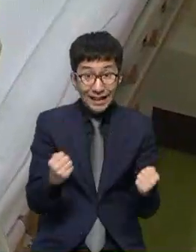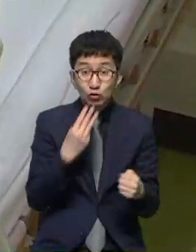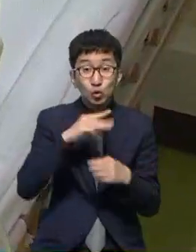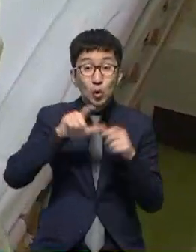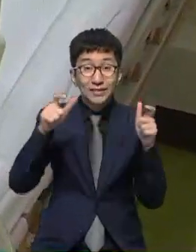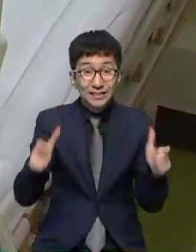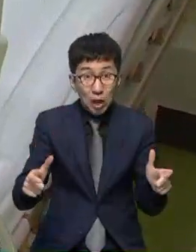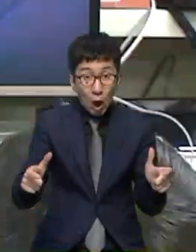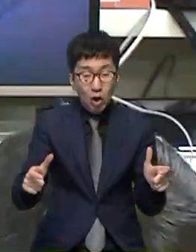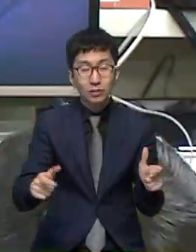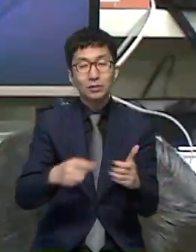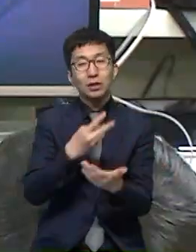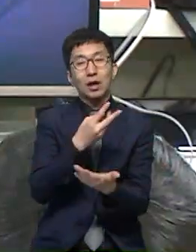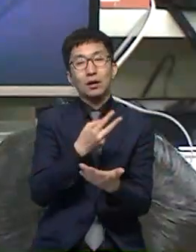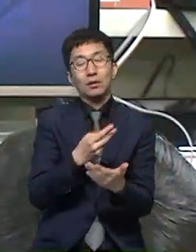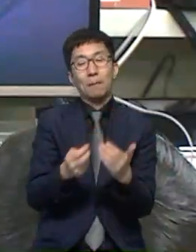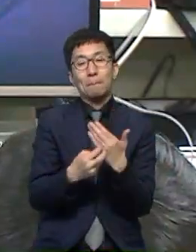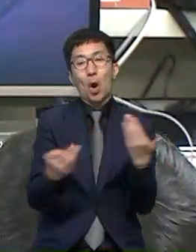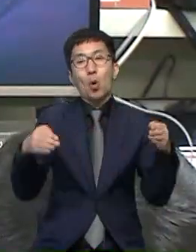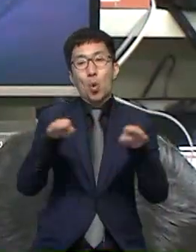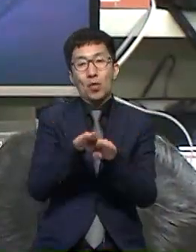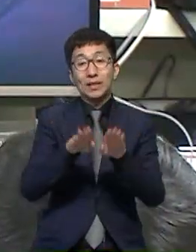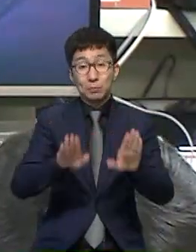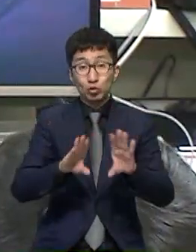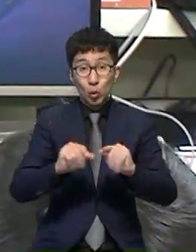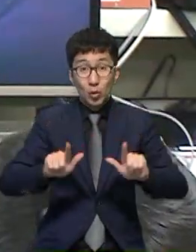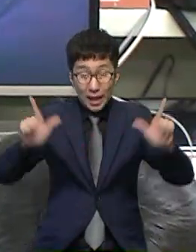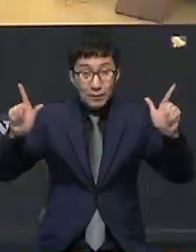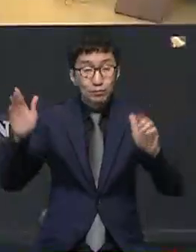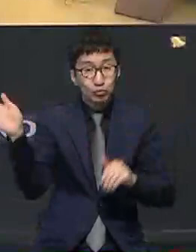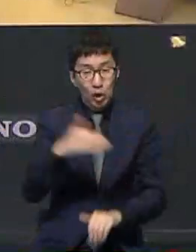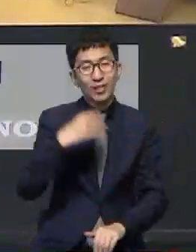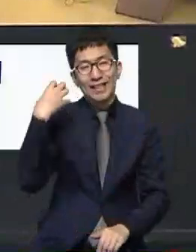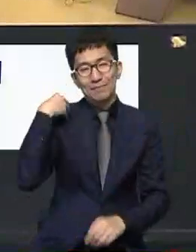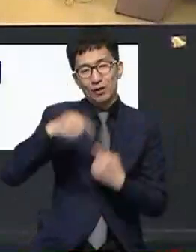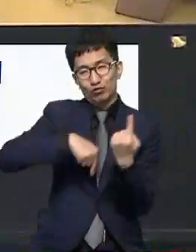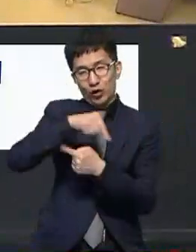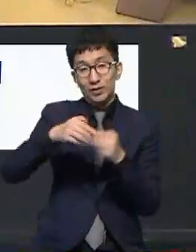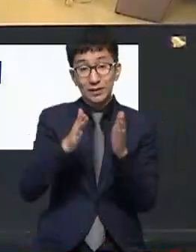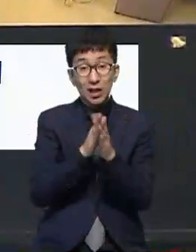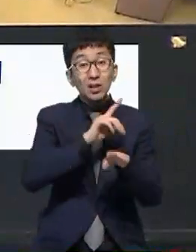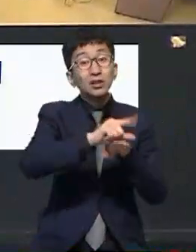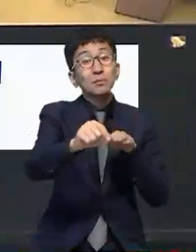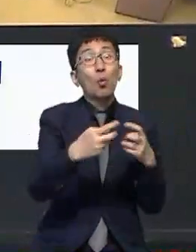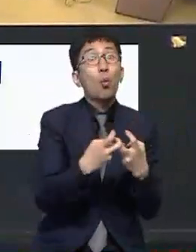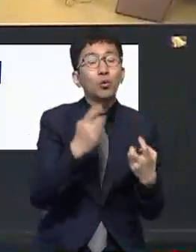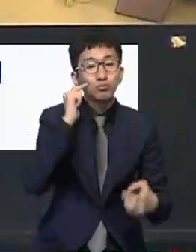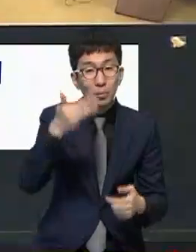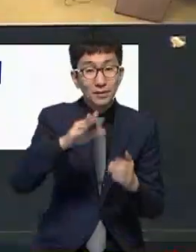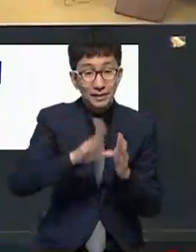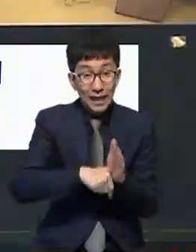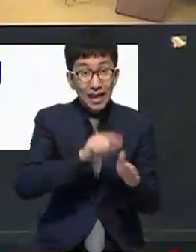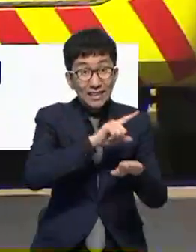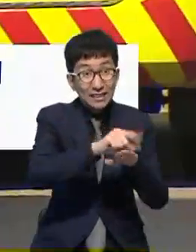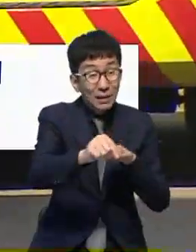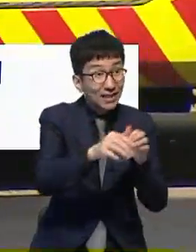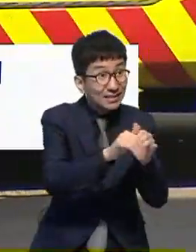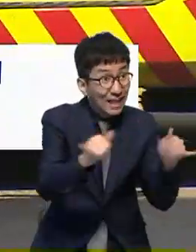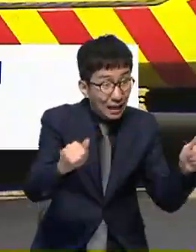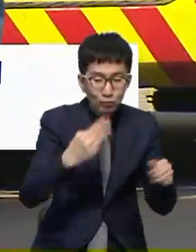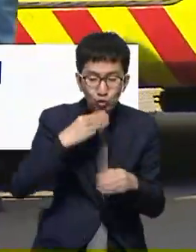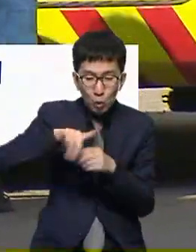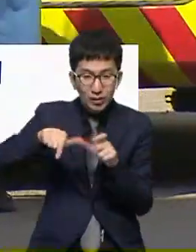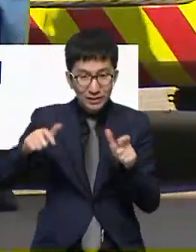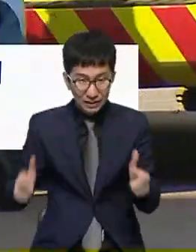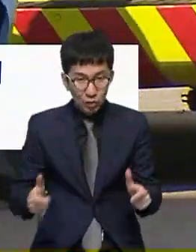이번 토요일부터 6주간 당직 체제로 운영합니다. 비수도권은 어떡하냐는 지적에 정부는 지방 환자도 수도권 병상